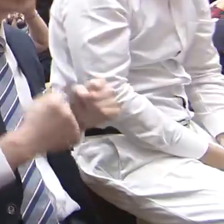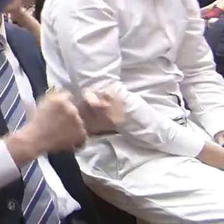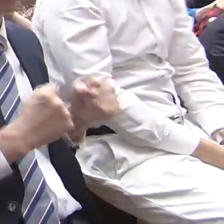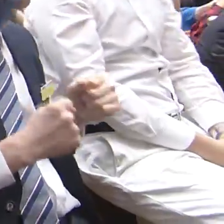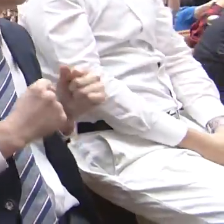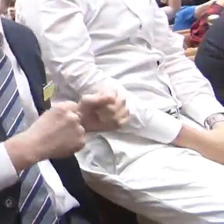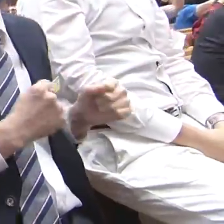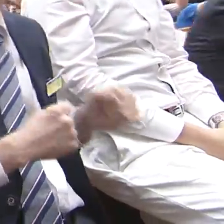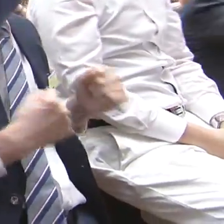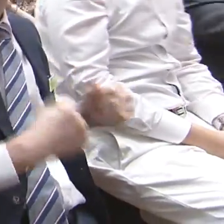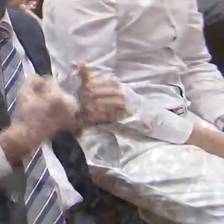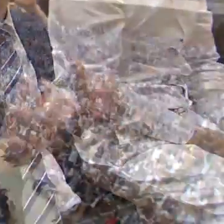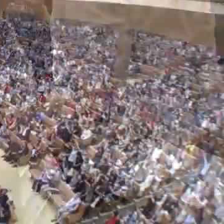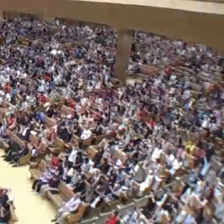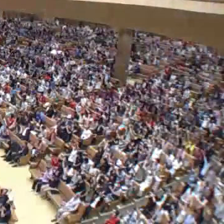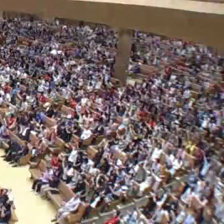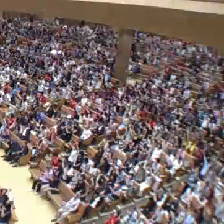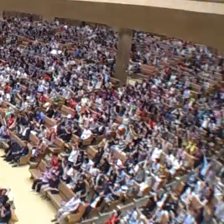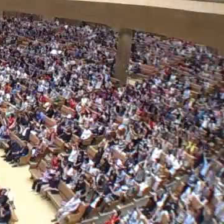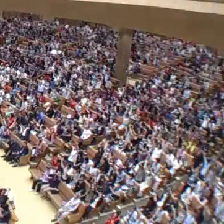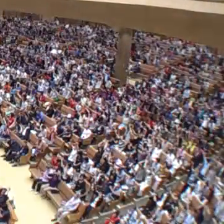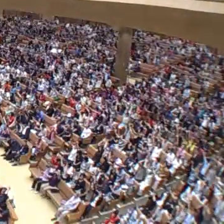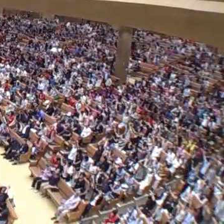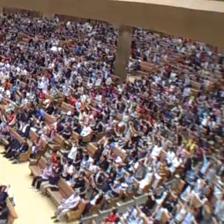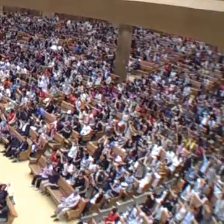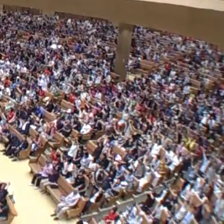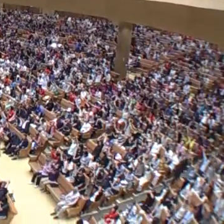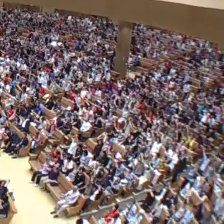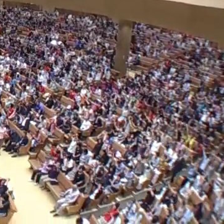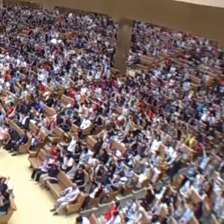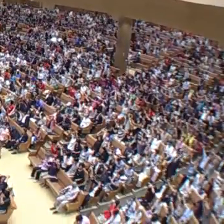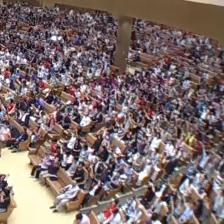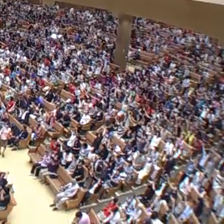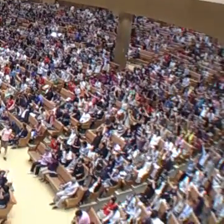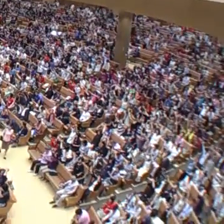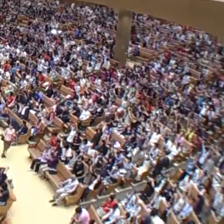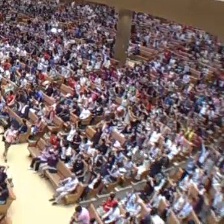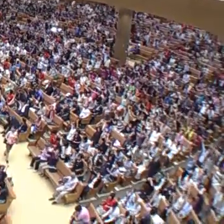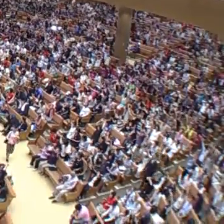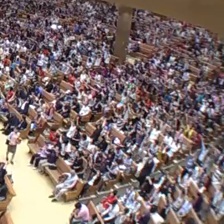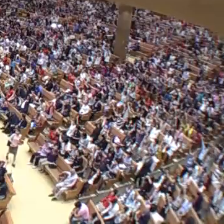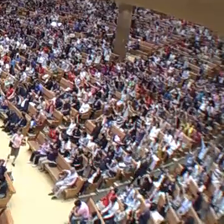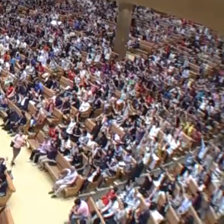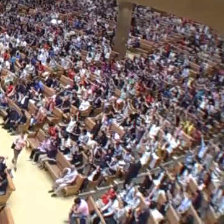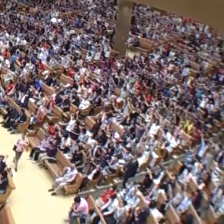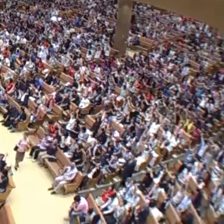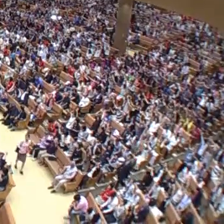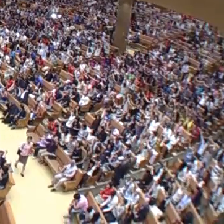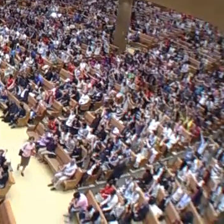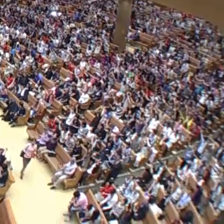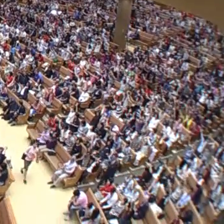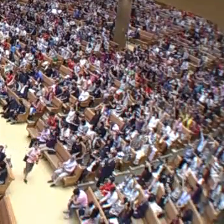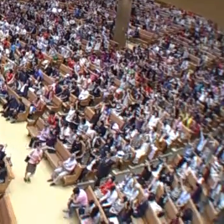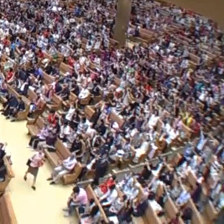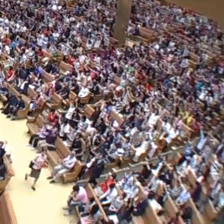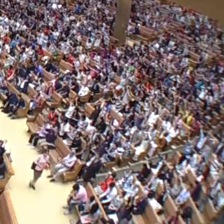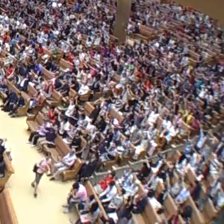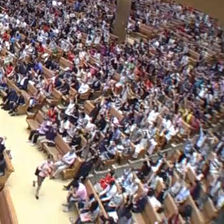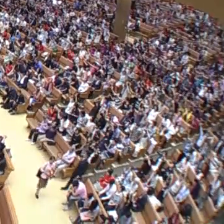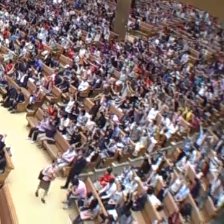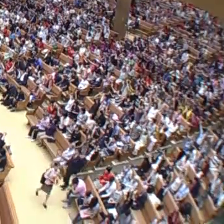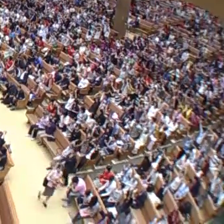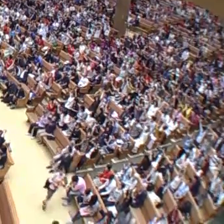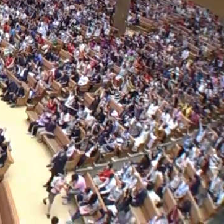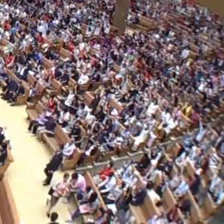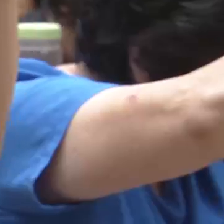도와주시옵소서. 파괴시키고 멸망시키는 이 원수 마귀 역사가 어떻게든 하나님께 끌어놓고 우리를